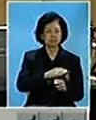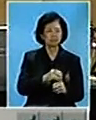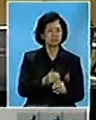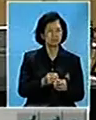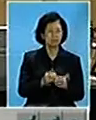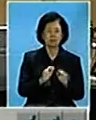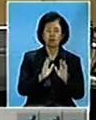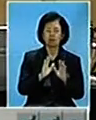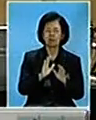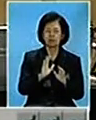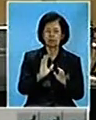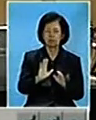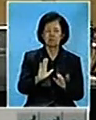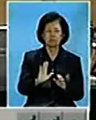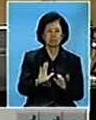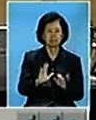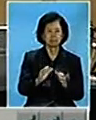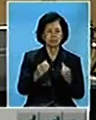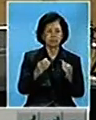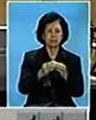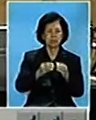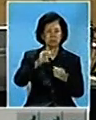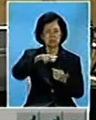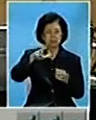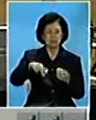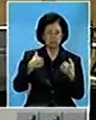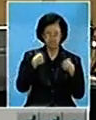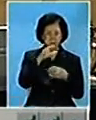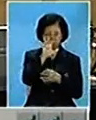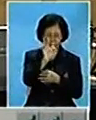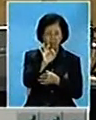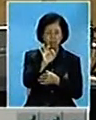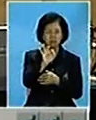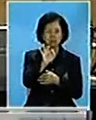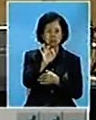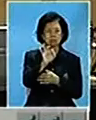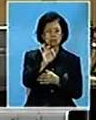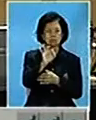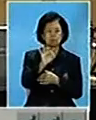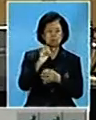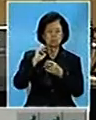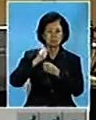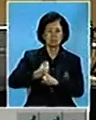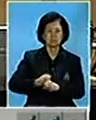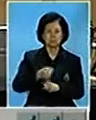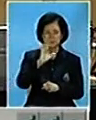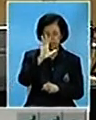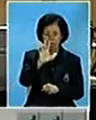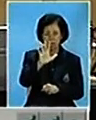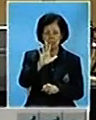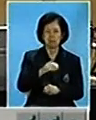ยวฝ่ายพรรคเพื่อไทยมีอยู่อีก9ท่านประชาธิปัตย์อีก5ท่